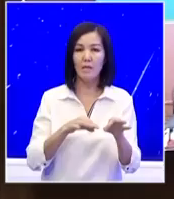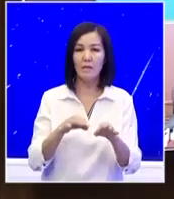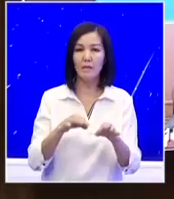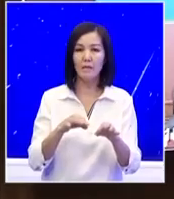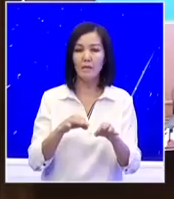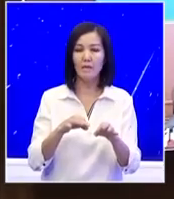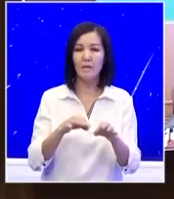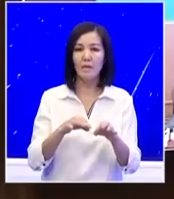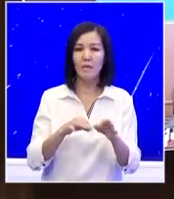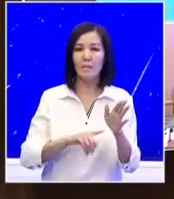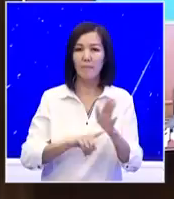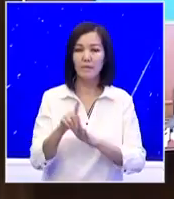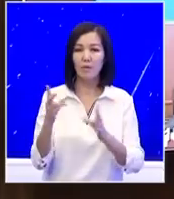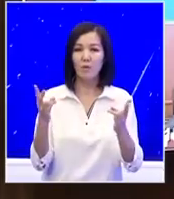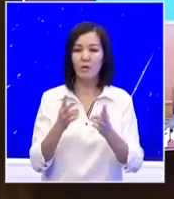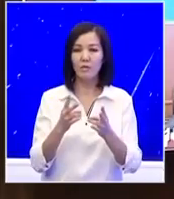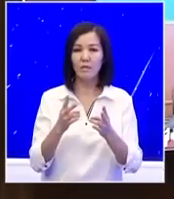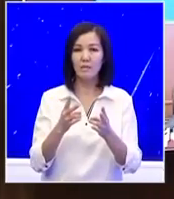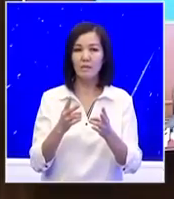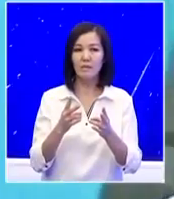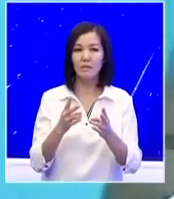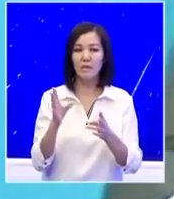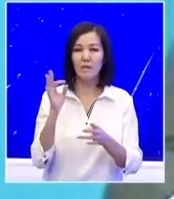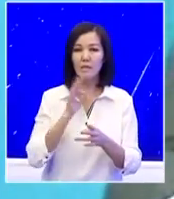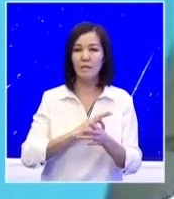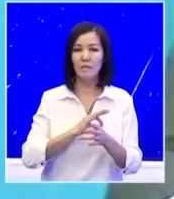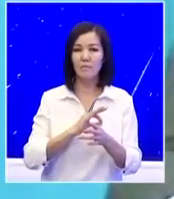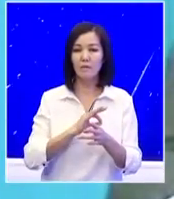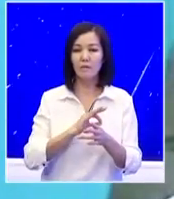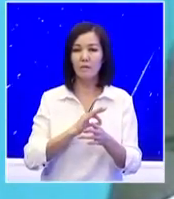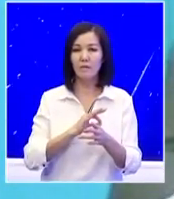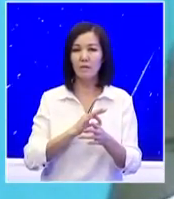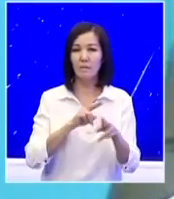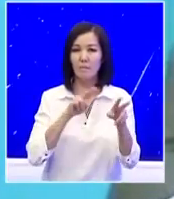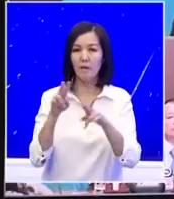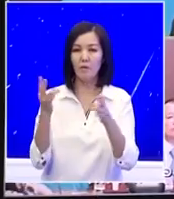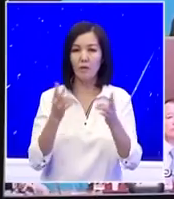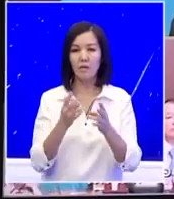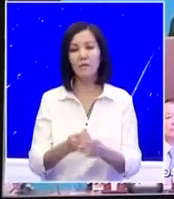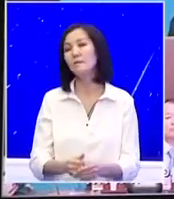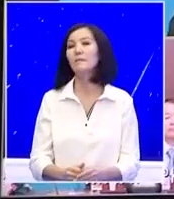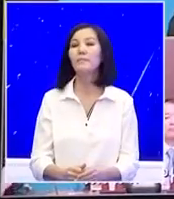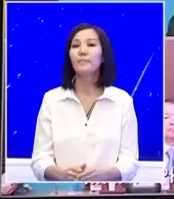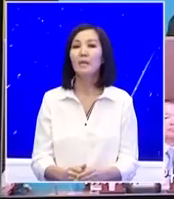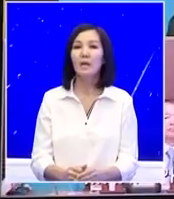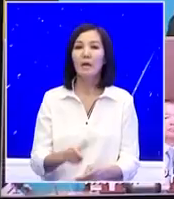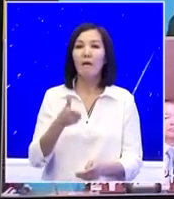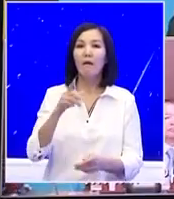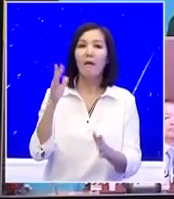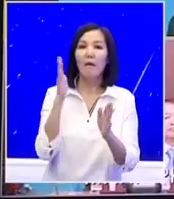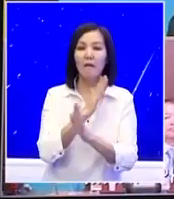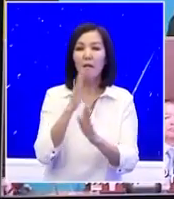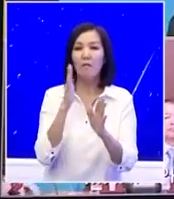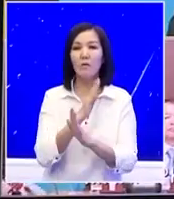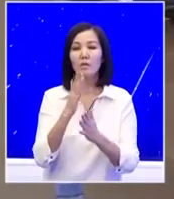тездетіп бастасын, сондай ақ қаражат тиімді игеруіне тиісінше бақылау жүргізсін. Экология, геология және табиғи